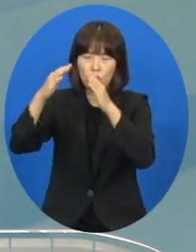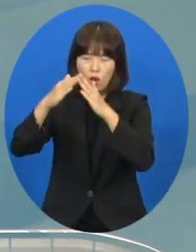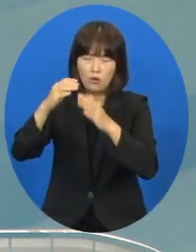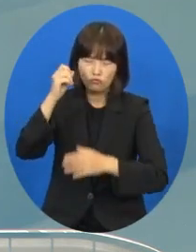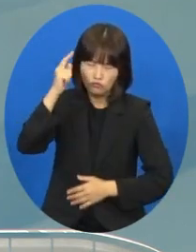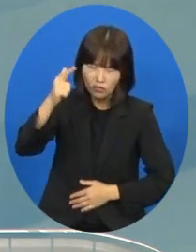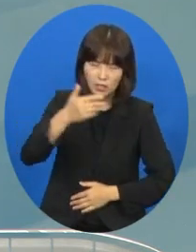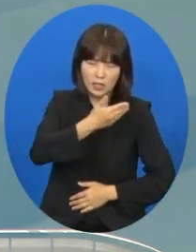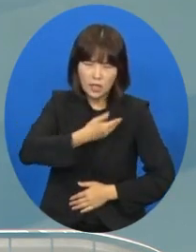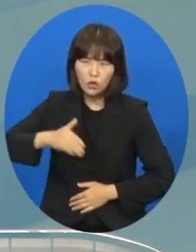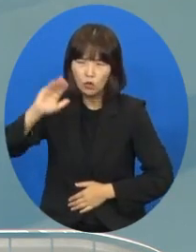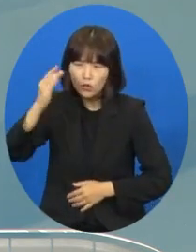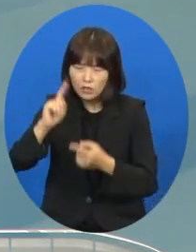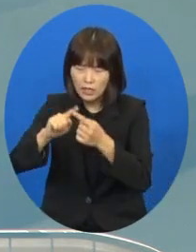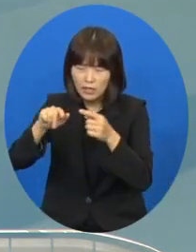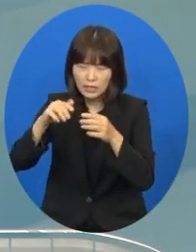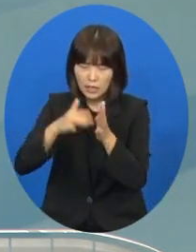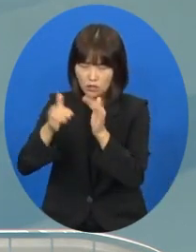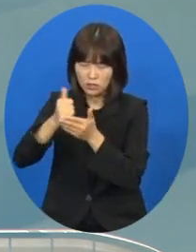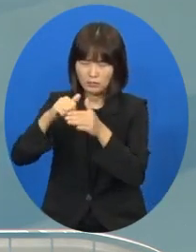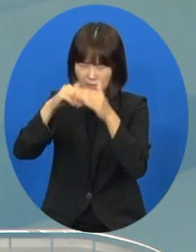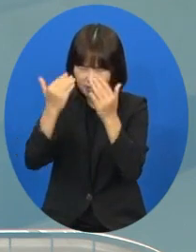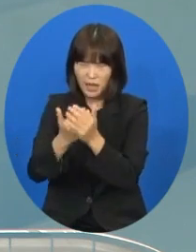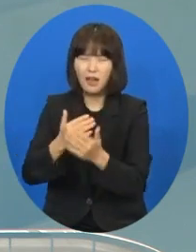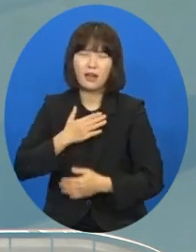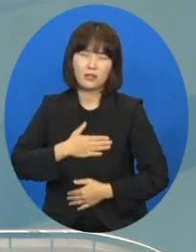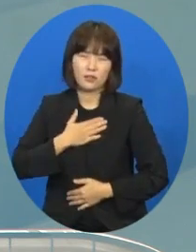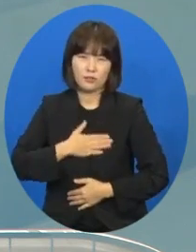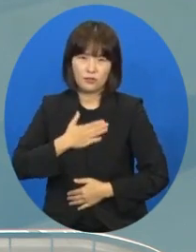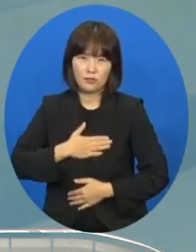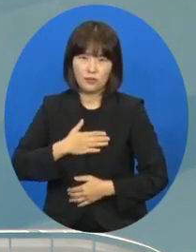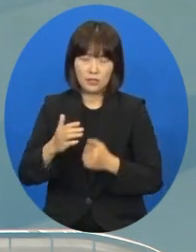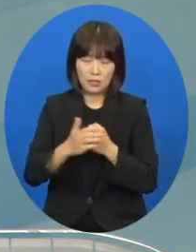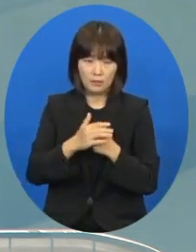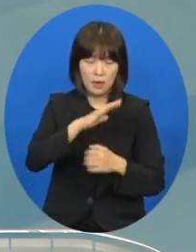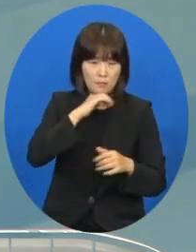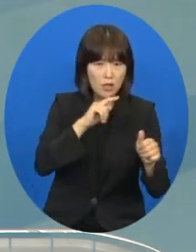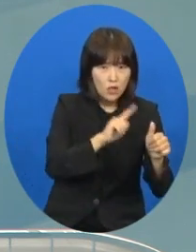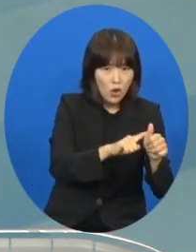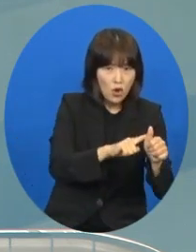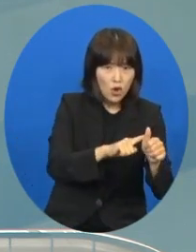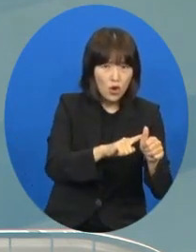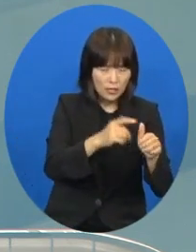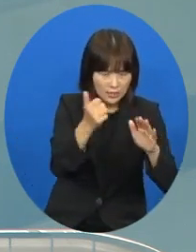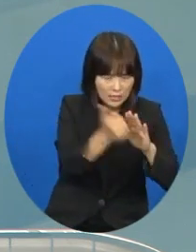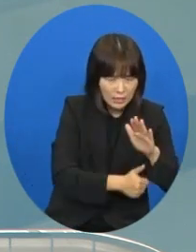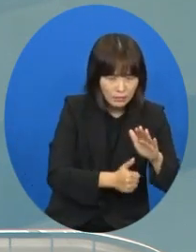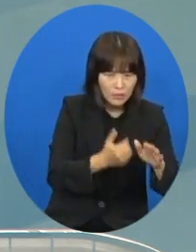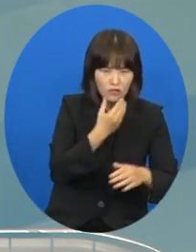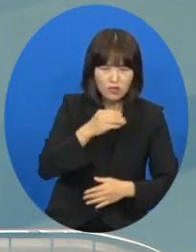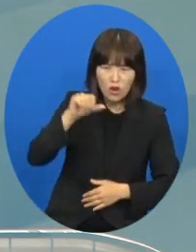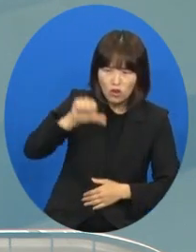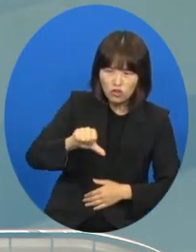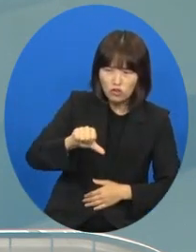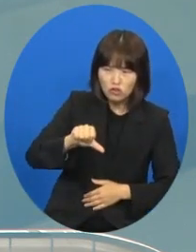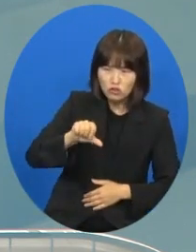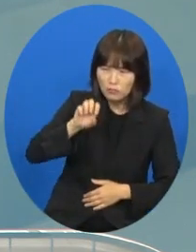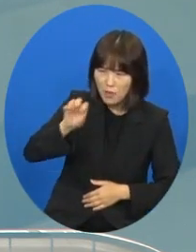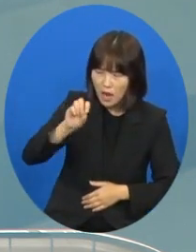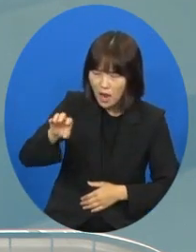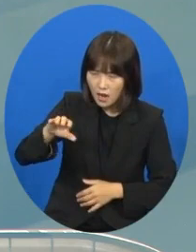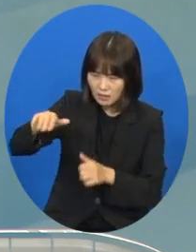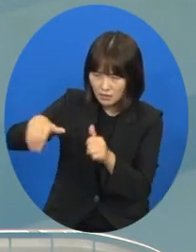될 것을 예수님은 다 아셨어요. 그러니까 베드로가 실패하고 저주까지 하는 상황에서도